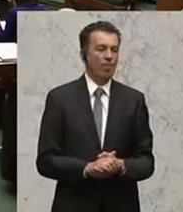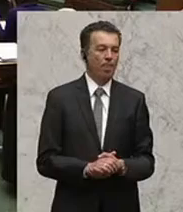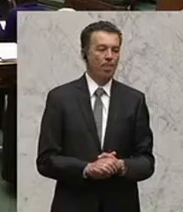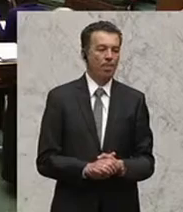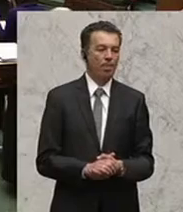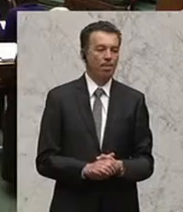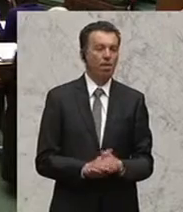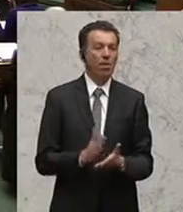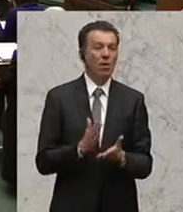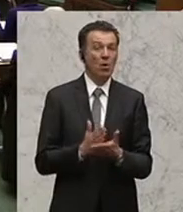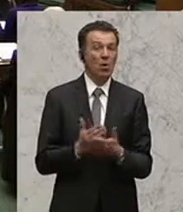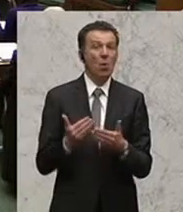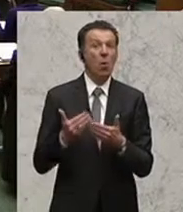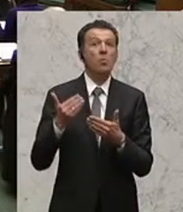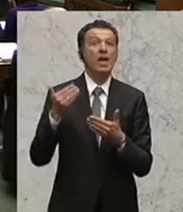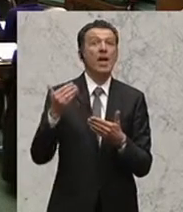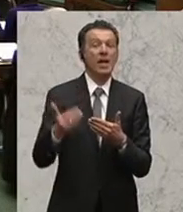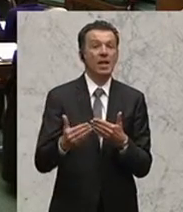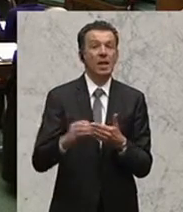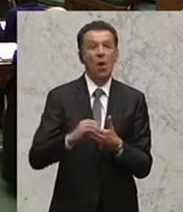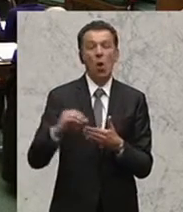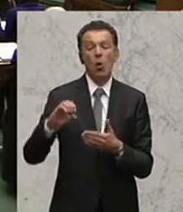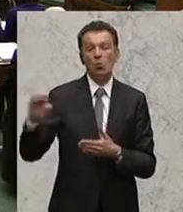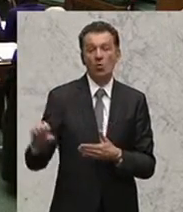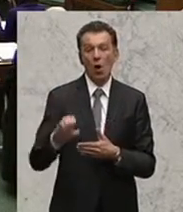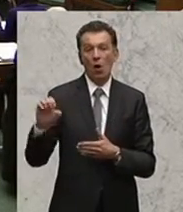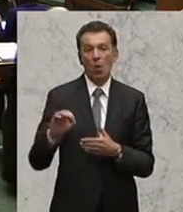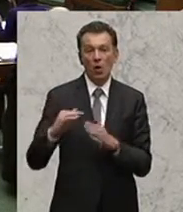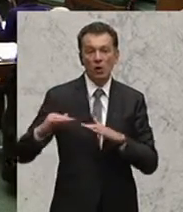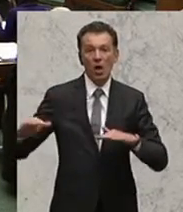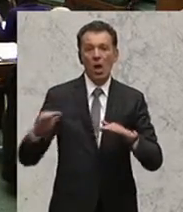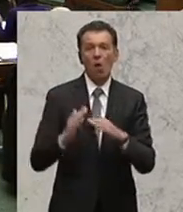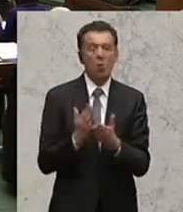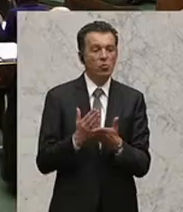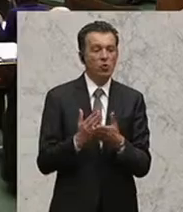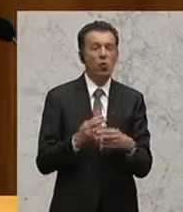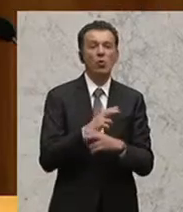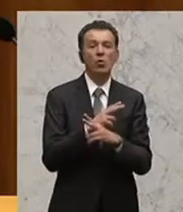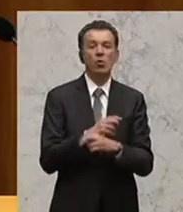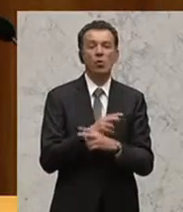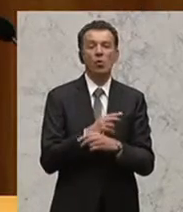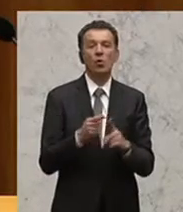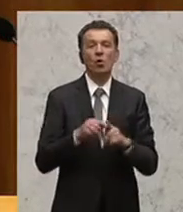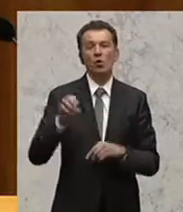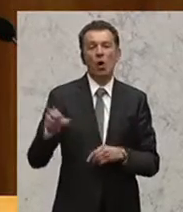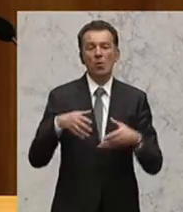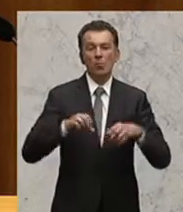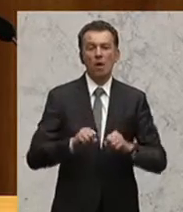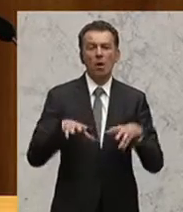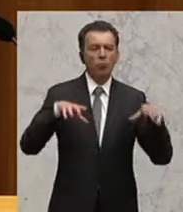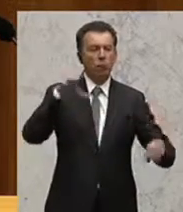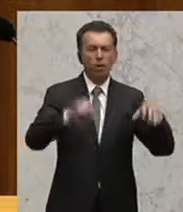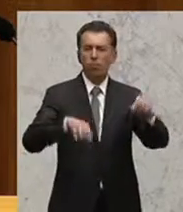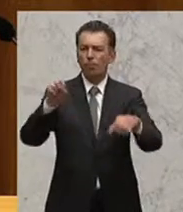man war da ja schon spät dran. Der osteuropäische Raum war ja schon längst von den österreichischen und europäischen Banken